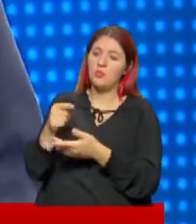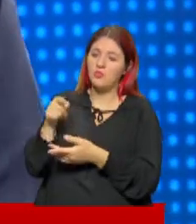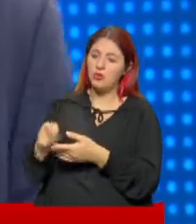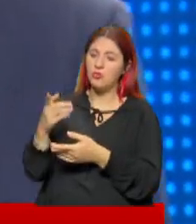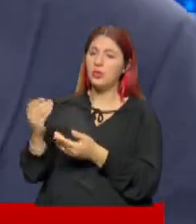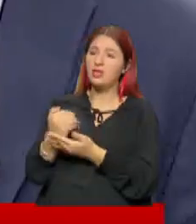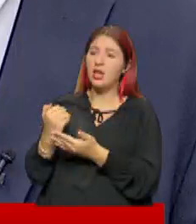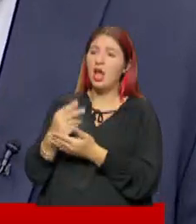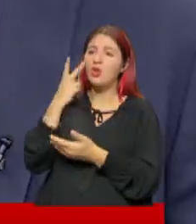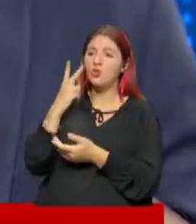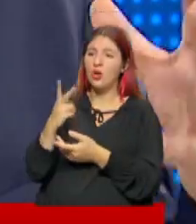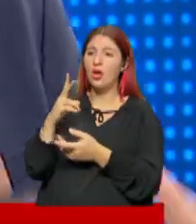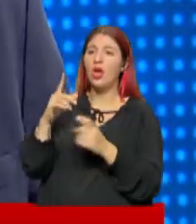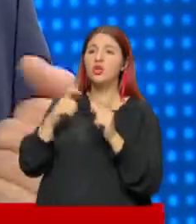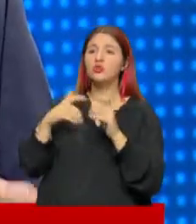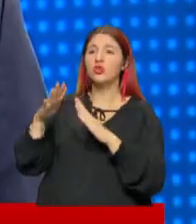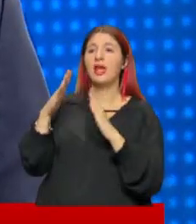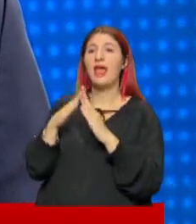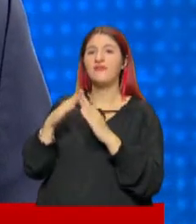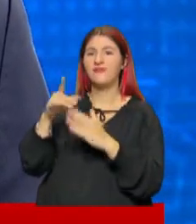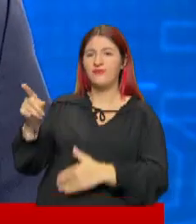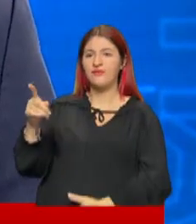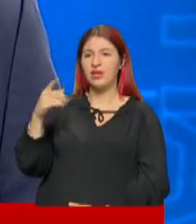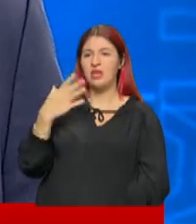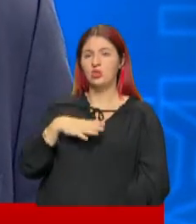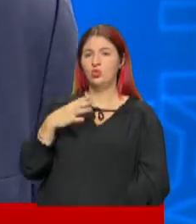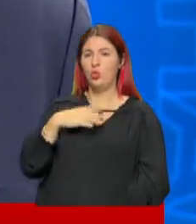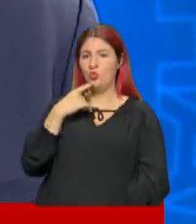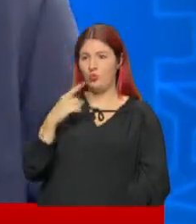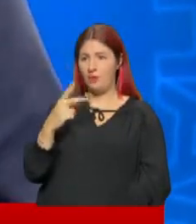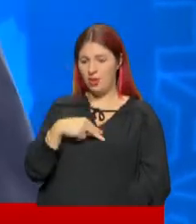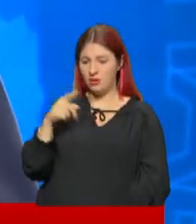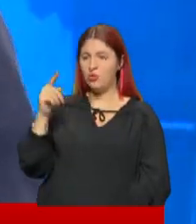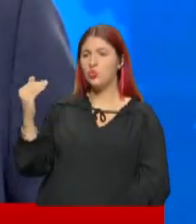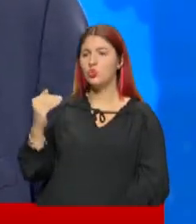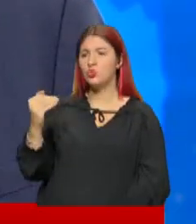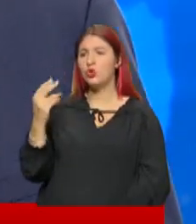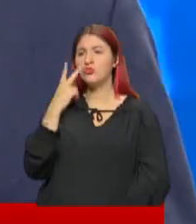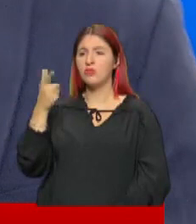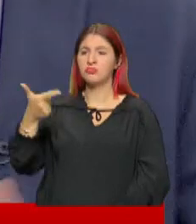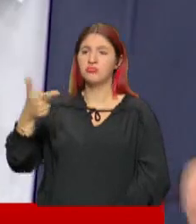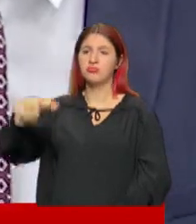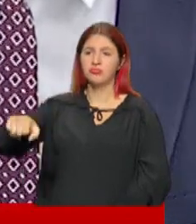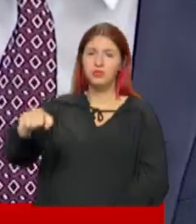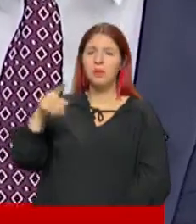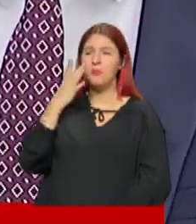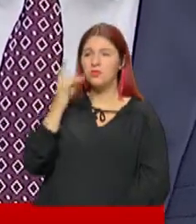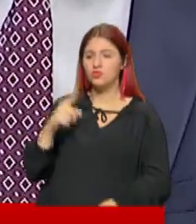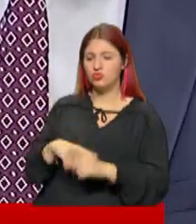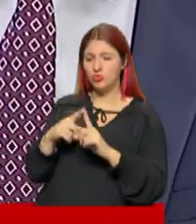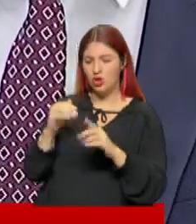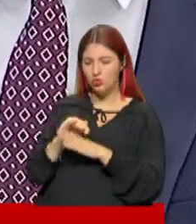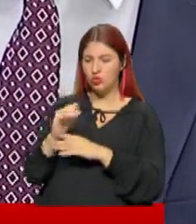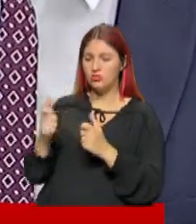kadar. Bu gelirlerle sosyal konut talep ediyorum belediyeden. Düşük ücretle bunu kiralayabiliyorsunuz. Belli bir süre orada